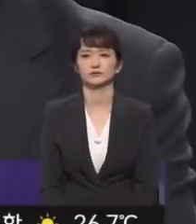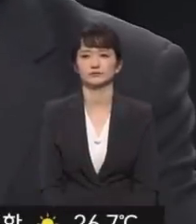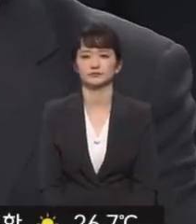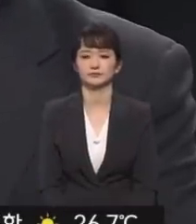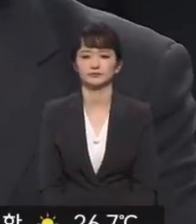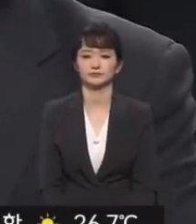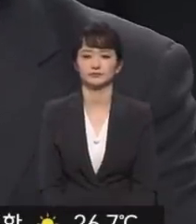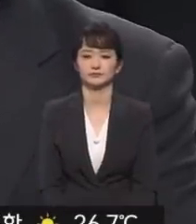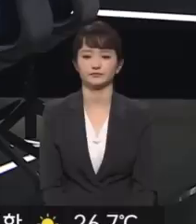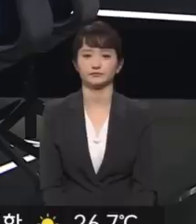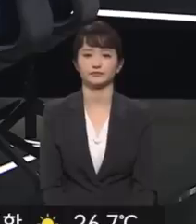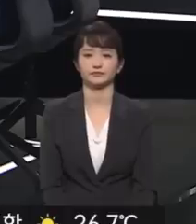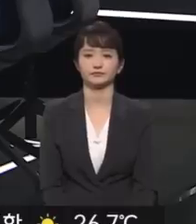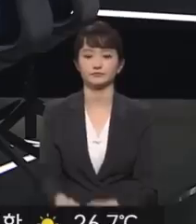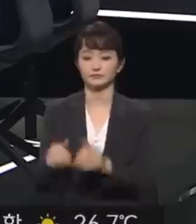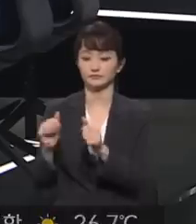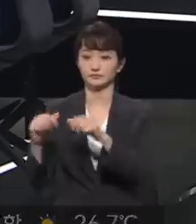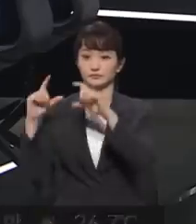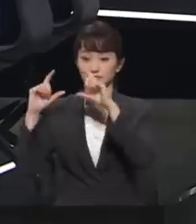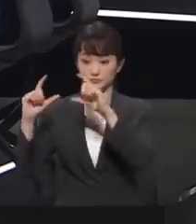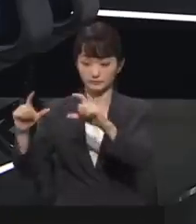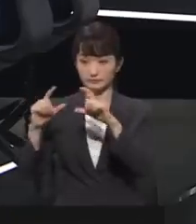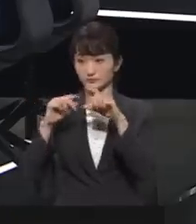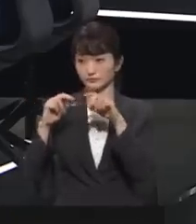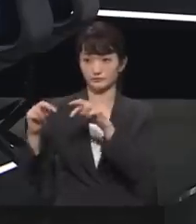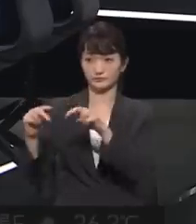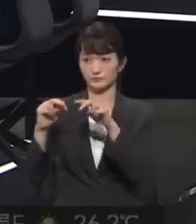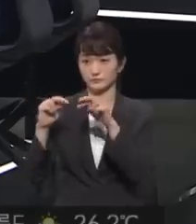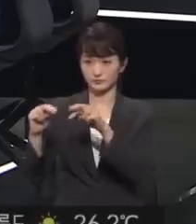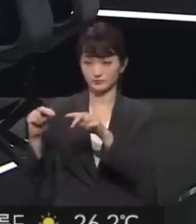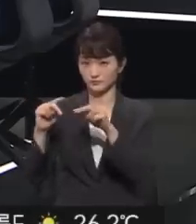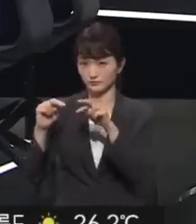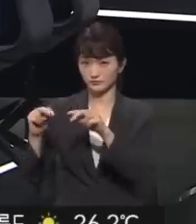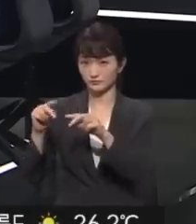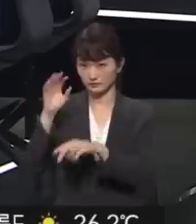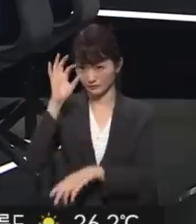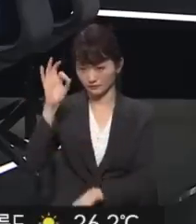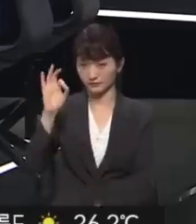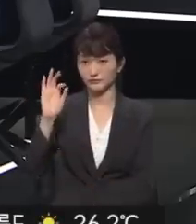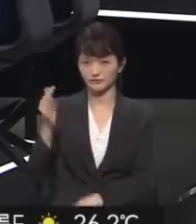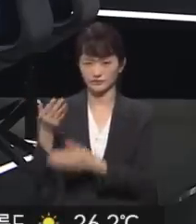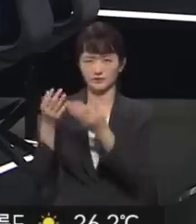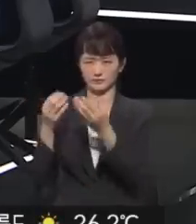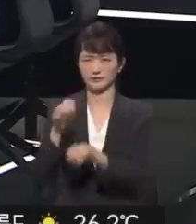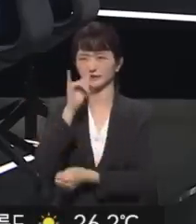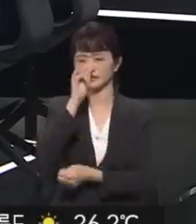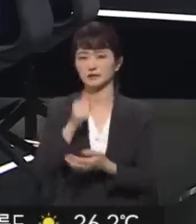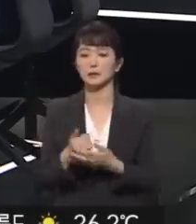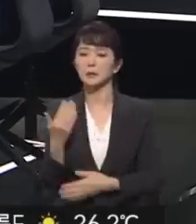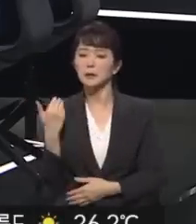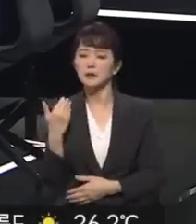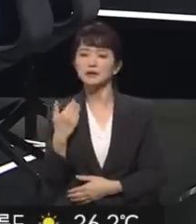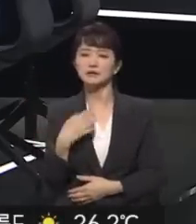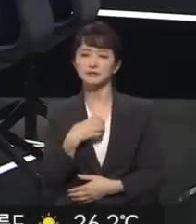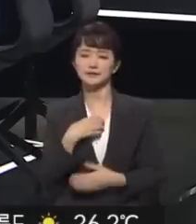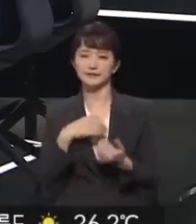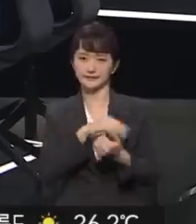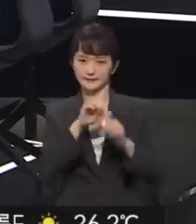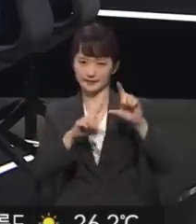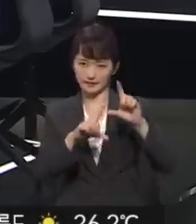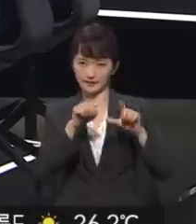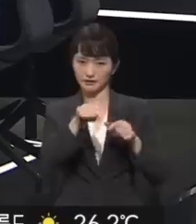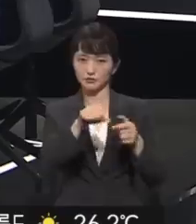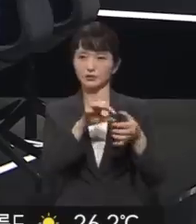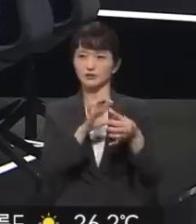있으세요 이렇게 하겠습니다 그러니까 법원의 판단에 쟁점 사실 눈여겨볼 만한 부분들이 많습니다 앞서 비상상황 된 규정 봤구요 그